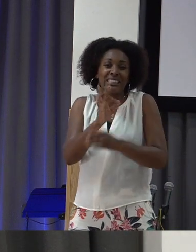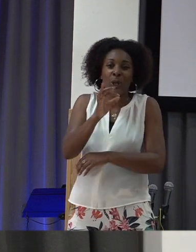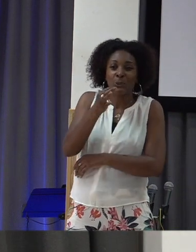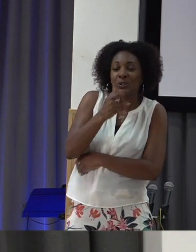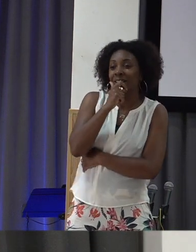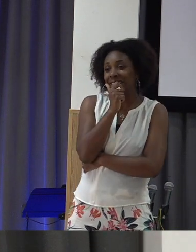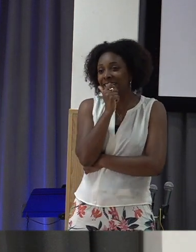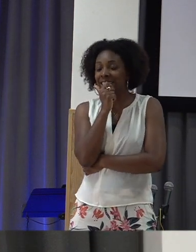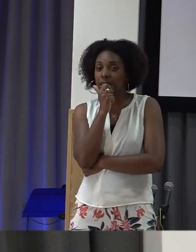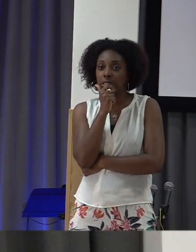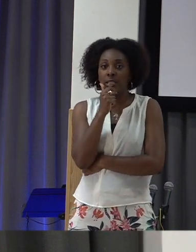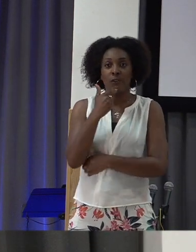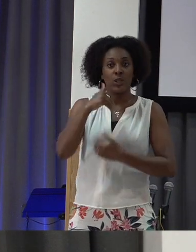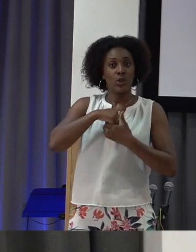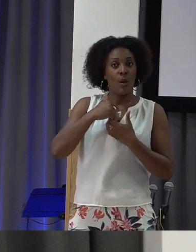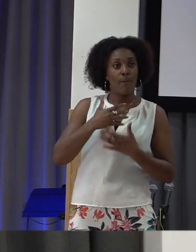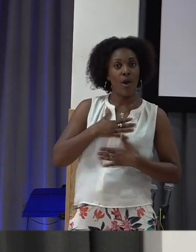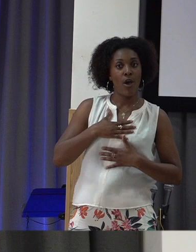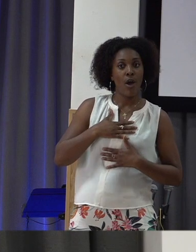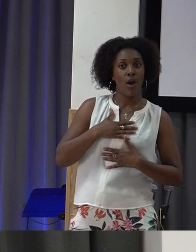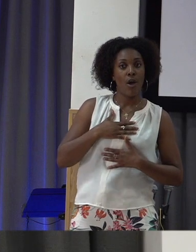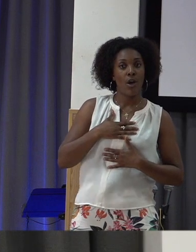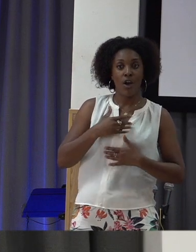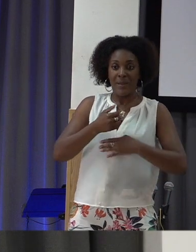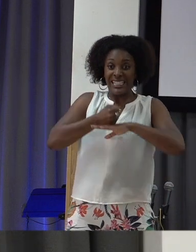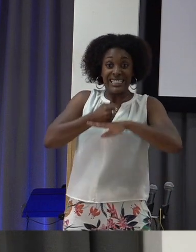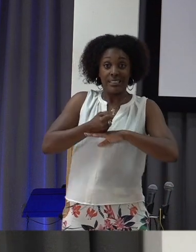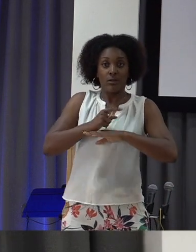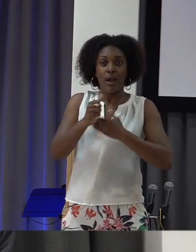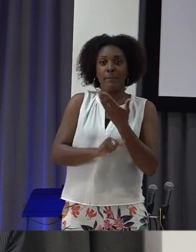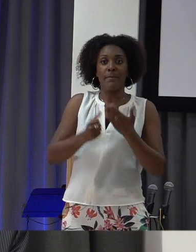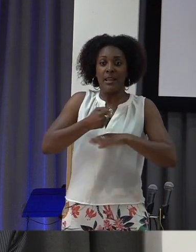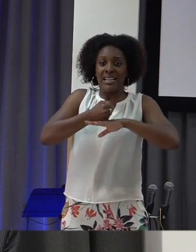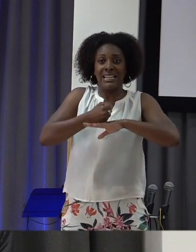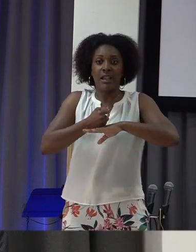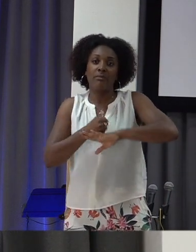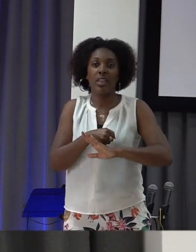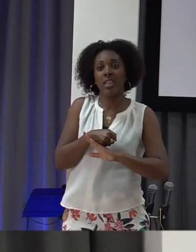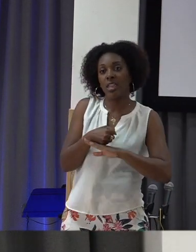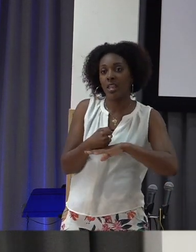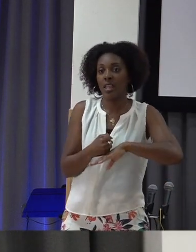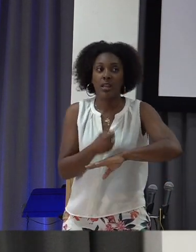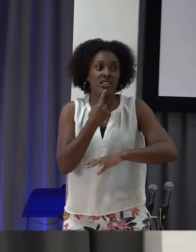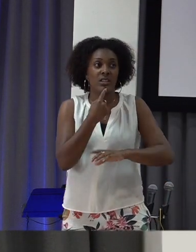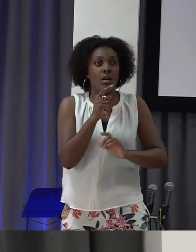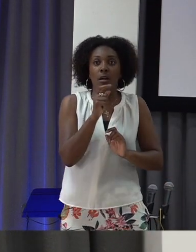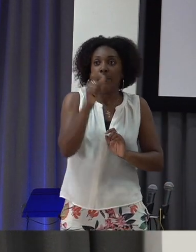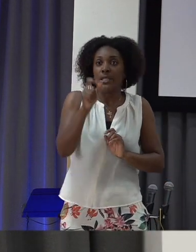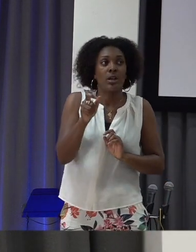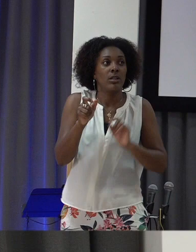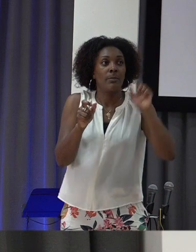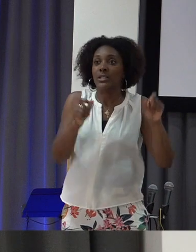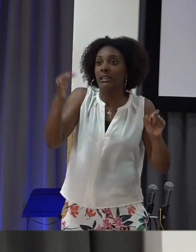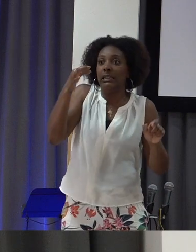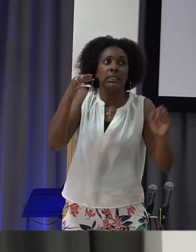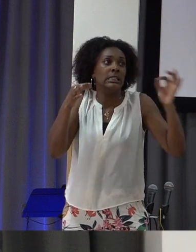siennes. Et quelqu'un qui est mal affermi dans la parole de Dieu va se sentir menacé si vous le titillez un petit